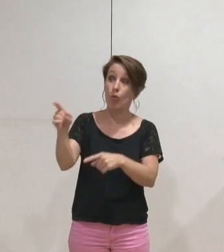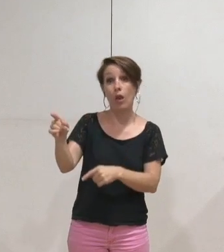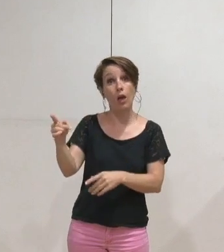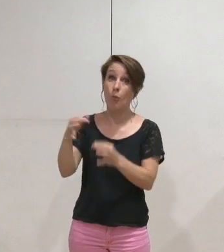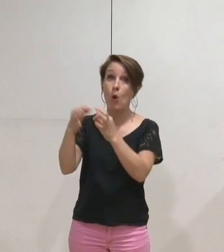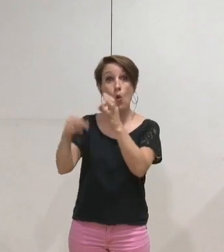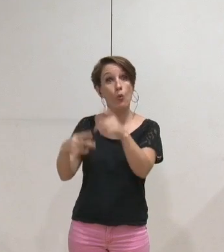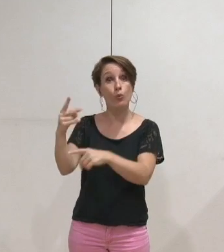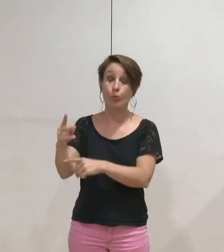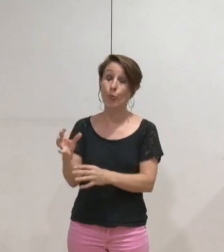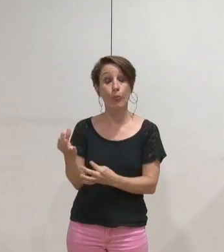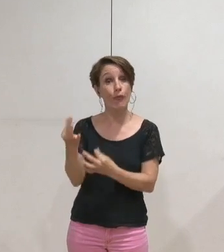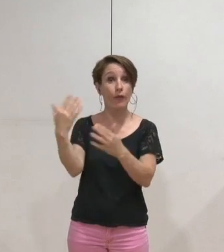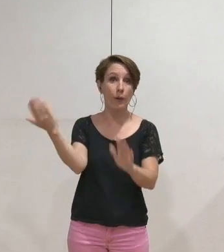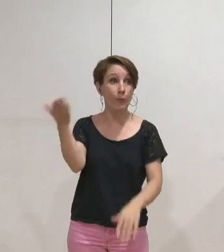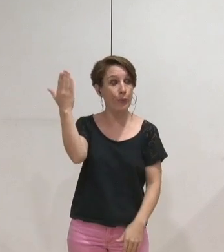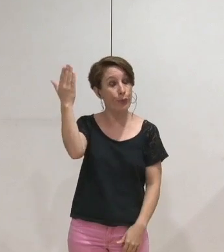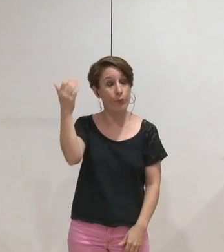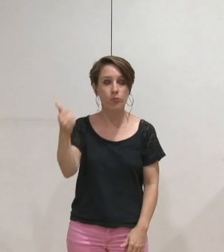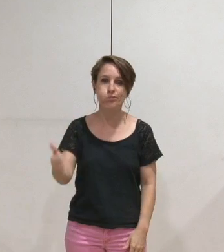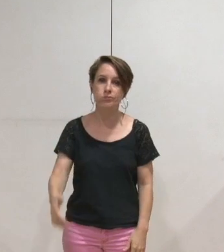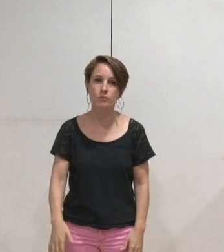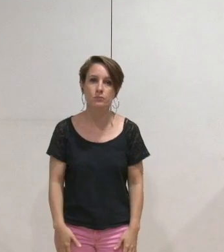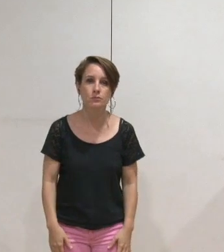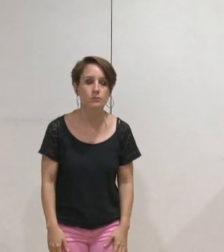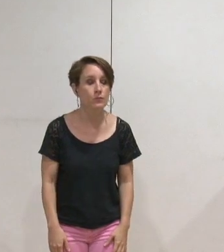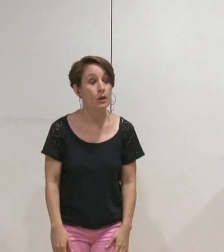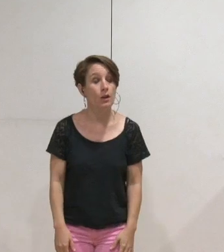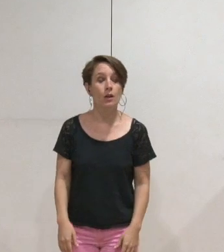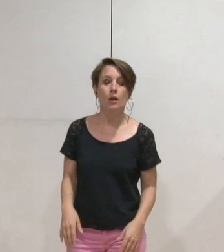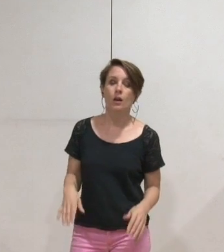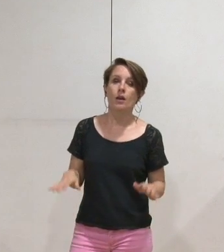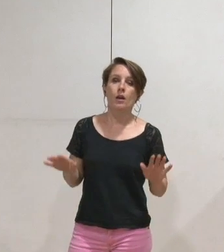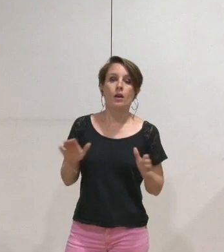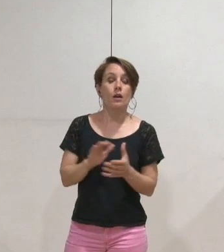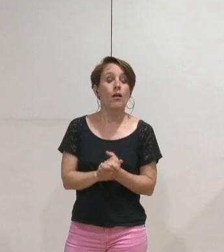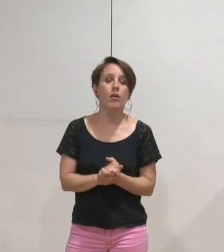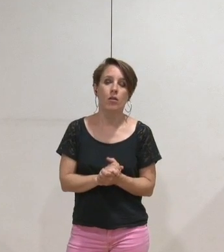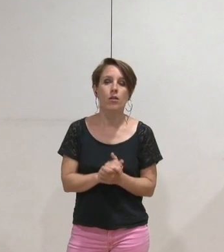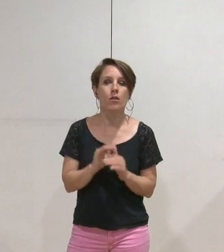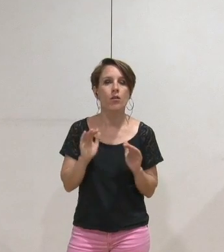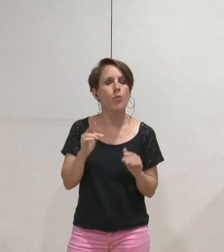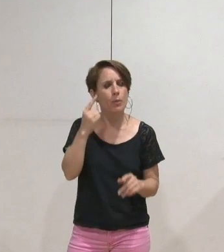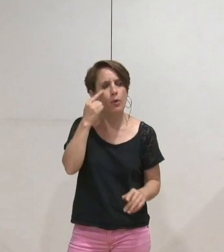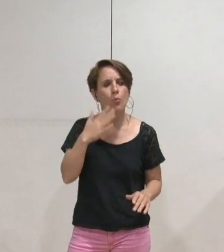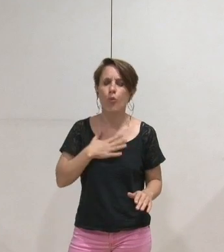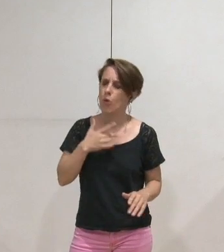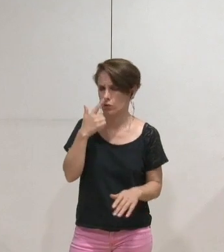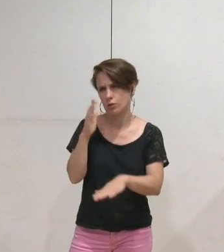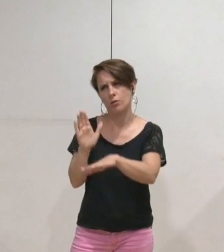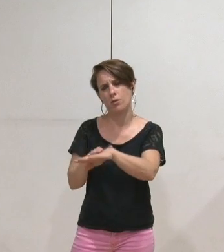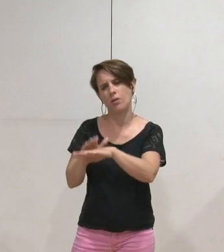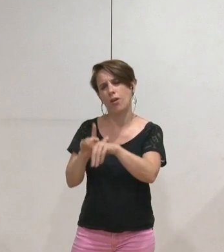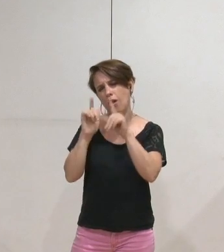subtilité d'une grande vérité je crois qu'il y a là aussi des bornes à ne pas